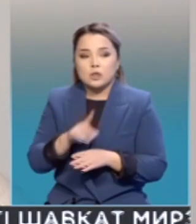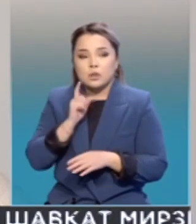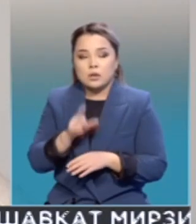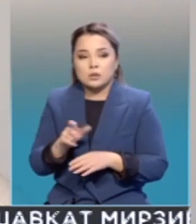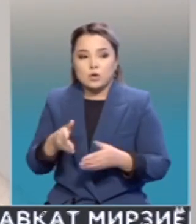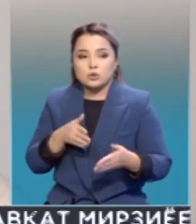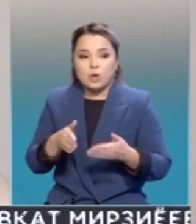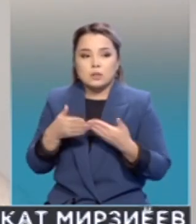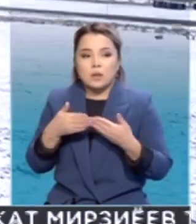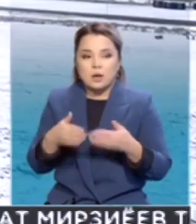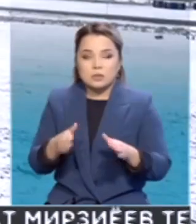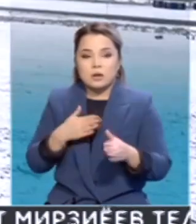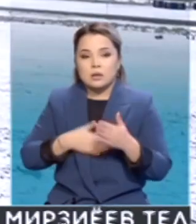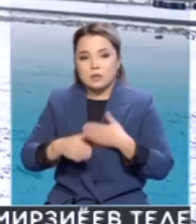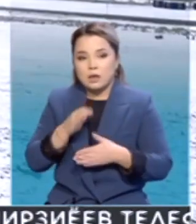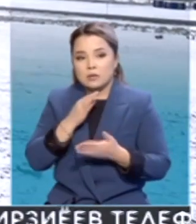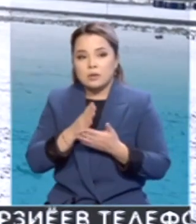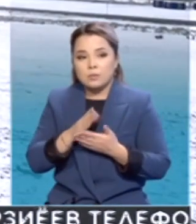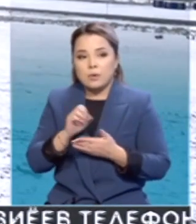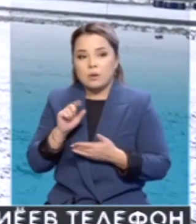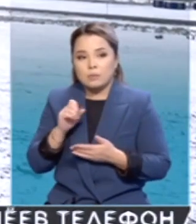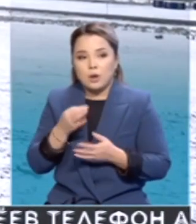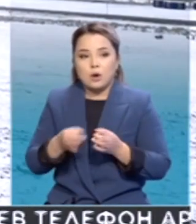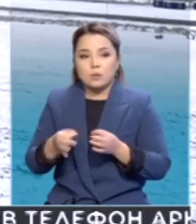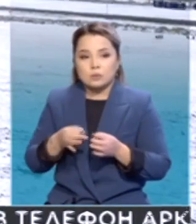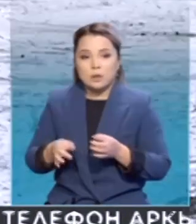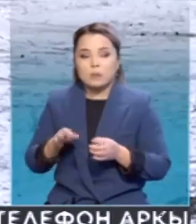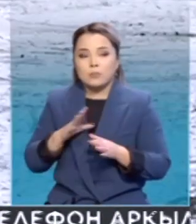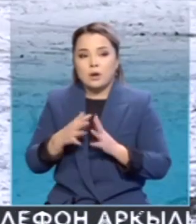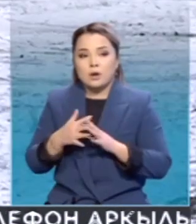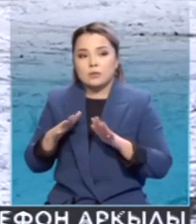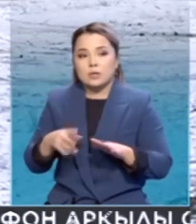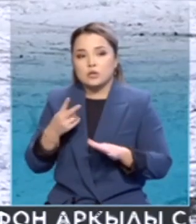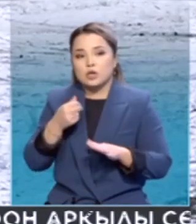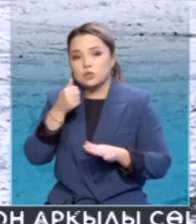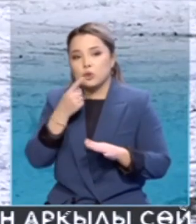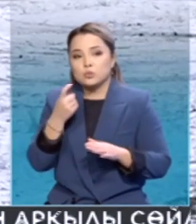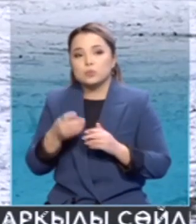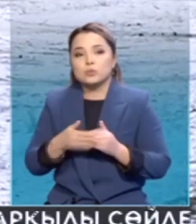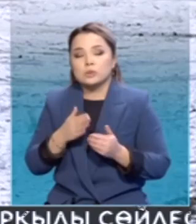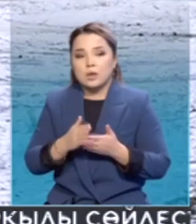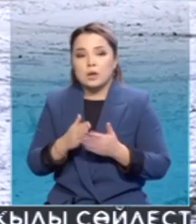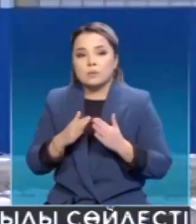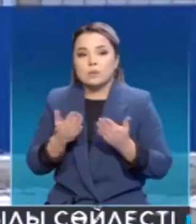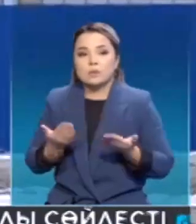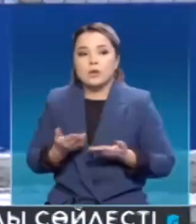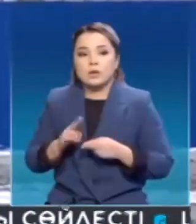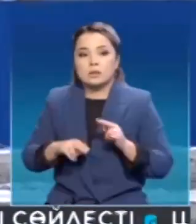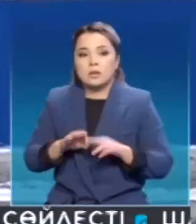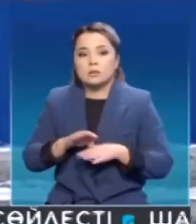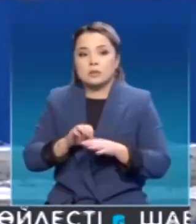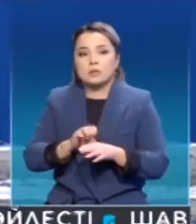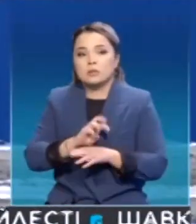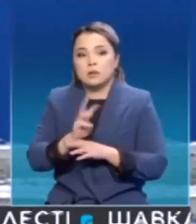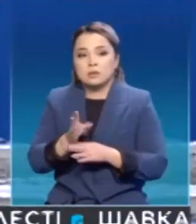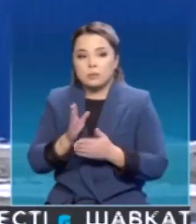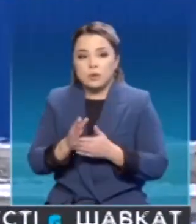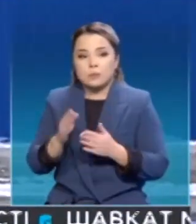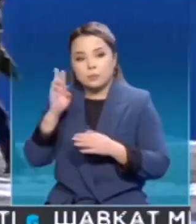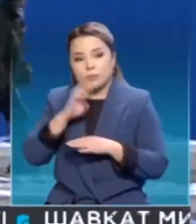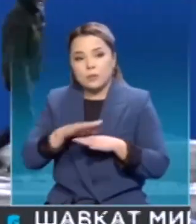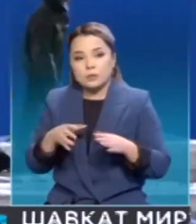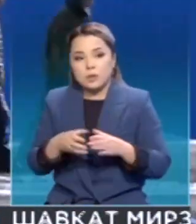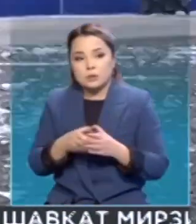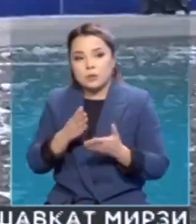жастарға жол ашып беріп отқанына. Жалпы Абай ауданындағы Қараулы ауылында соңғы 2 жылда 100-ге тарта баспана салынды. Мемлекеттік тұрғын үй қоры